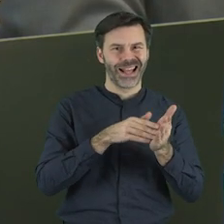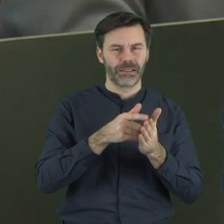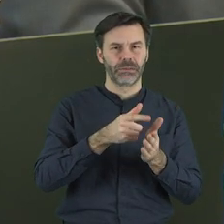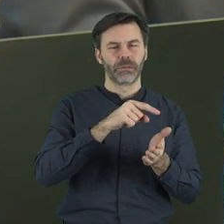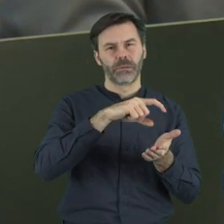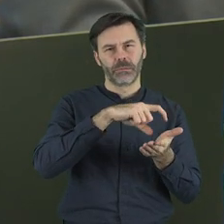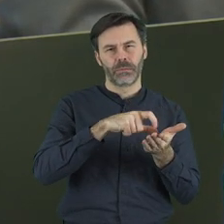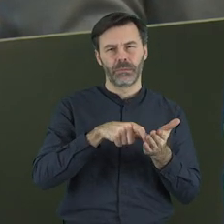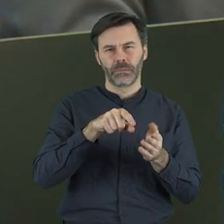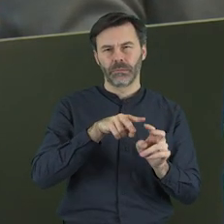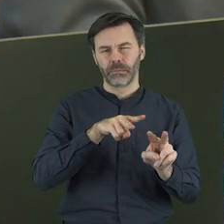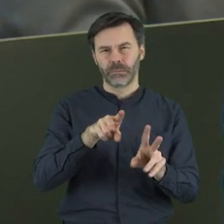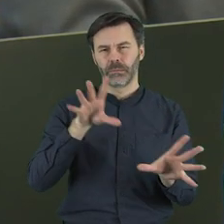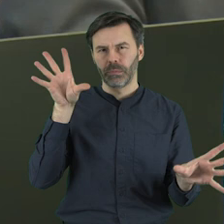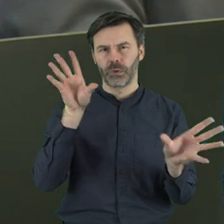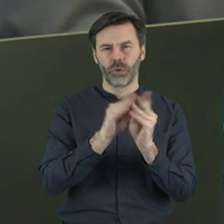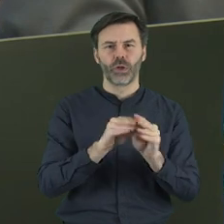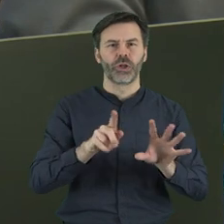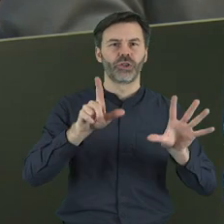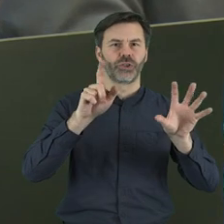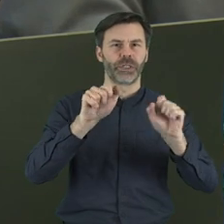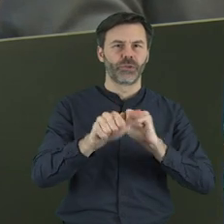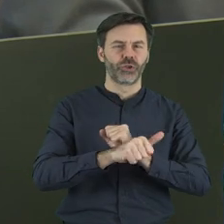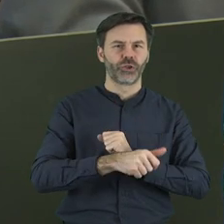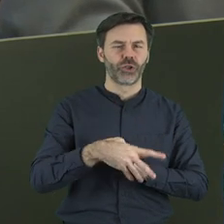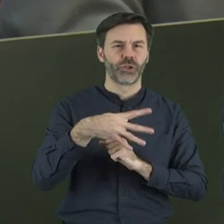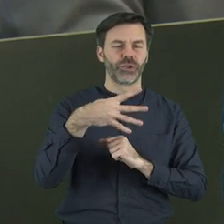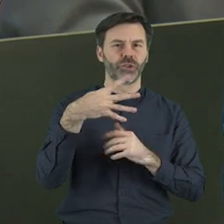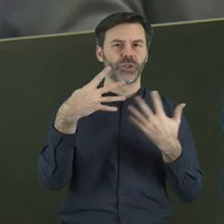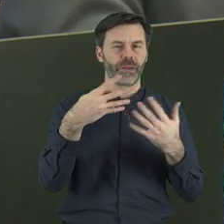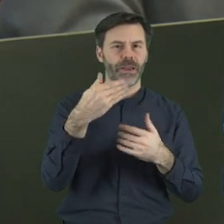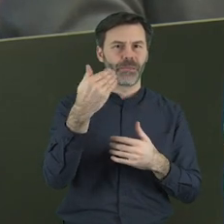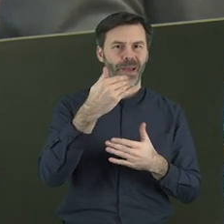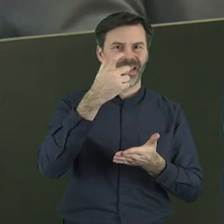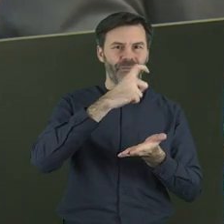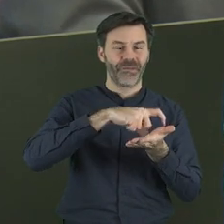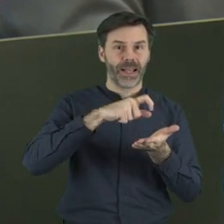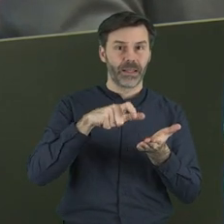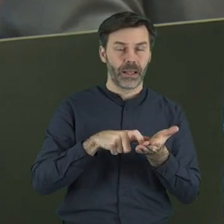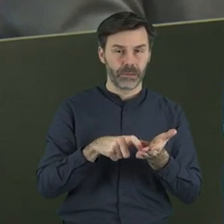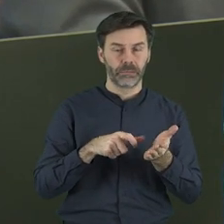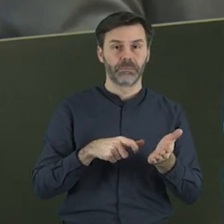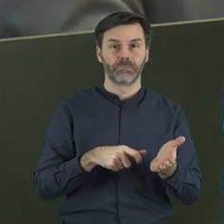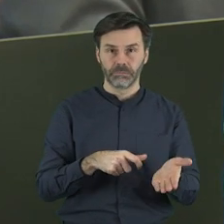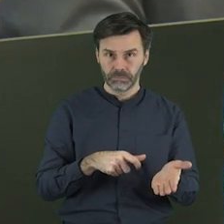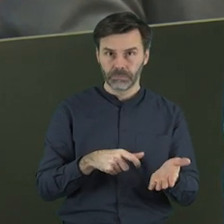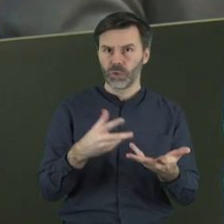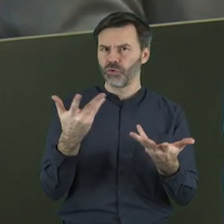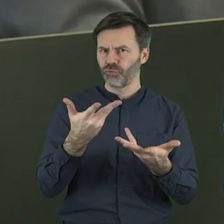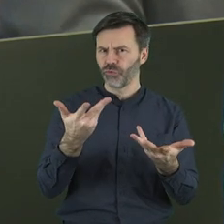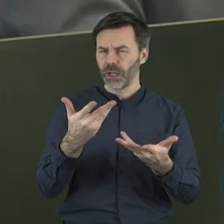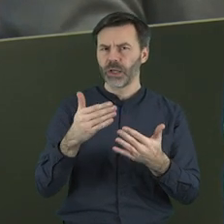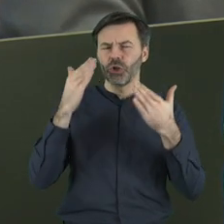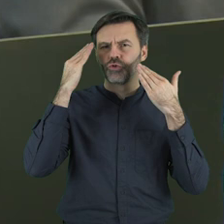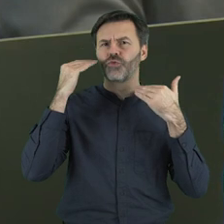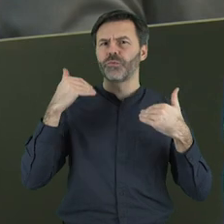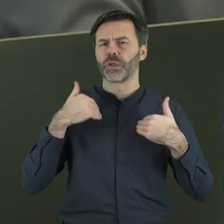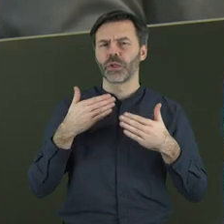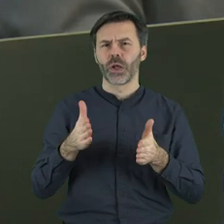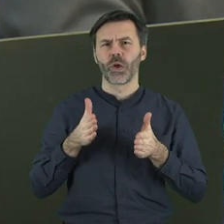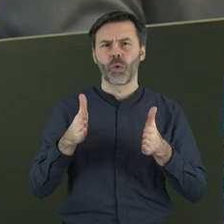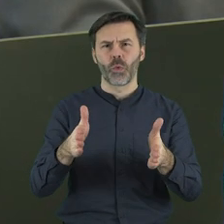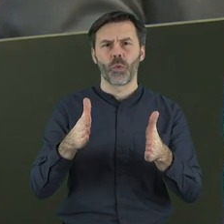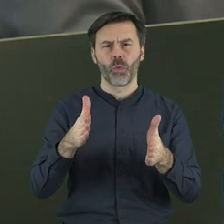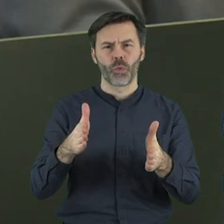769,6 metra kwadratowego. Zlokalizowanych na terenie szpitala przy ulicy Armii Krajowej 7.